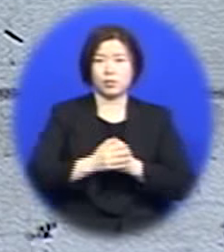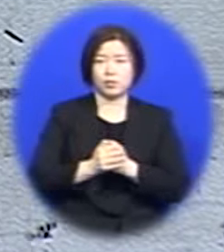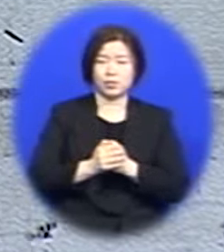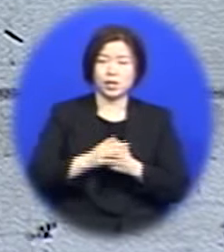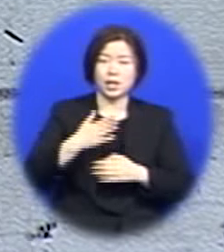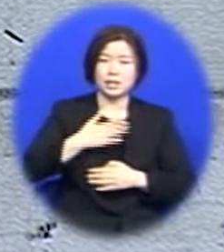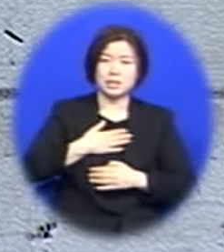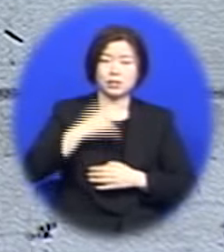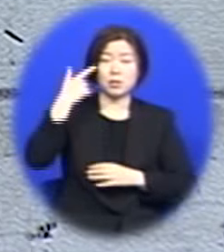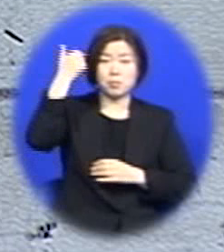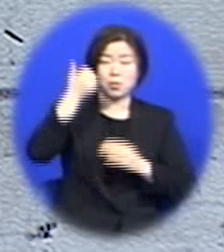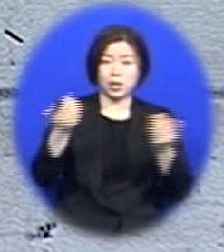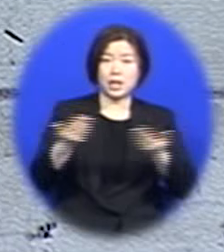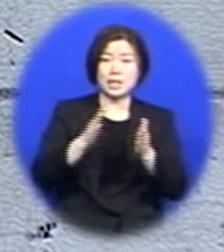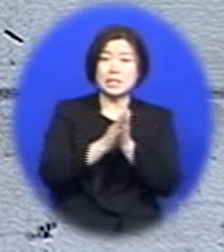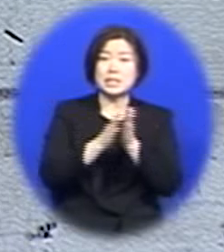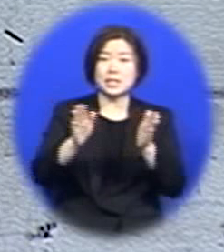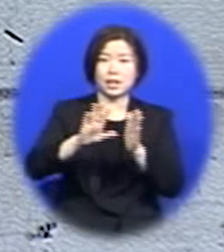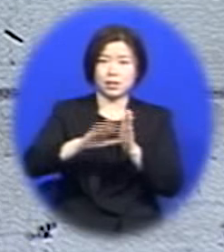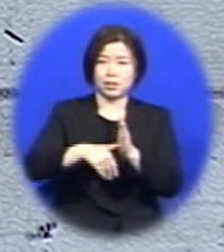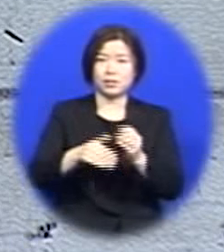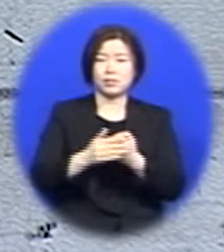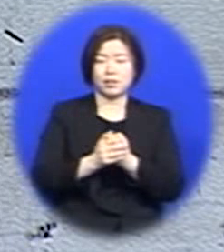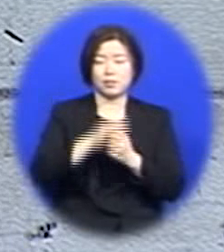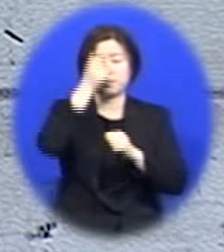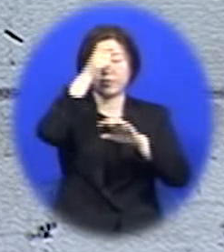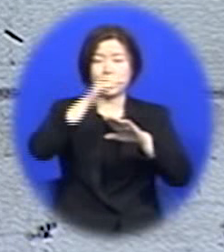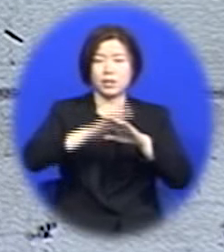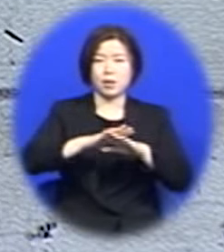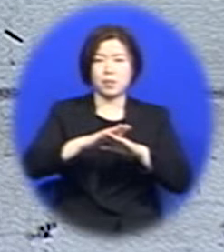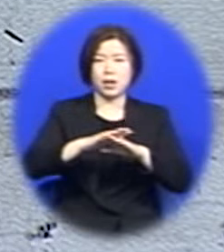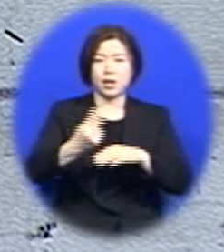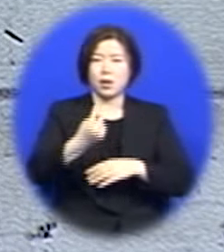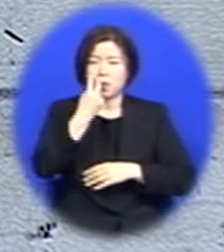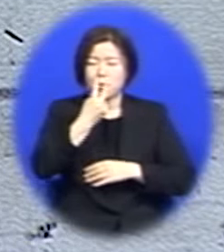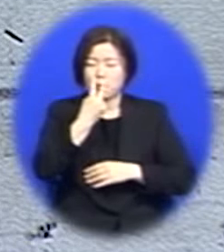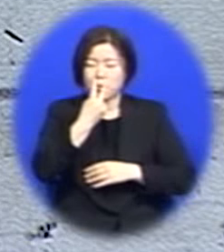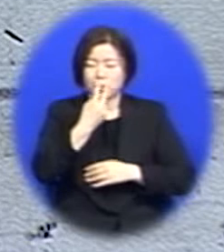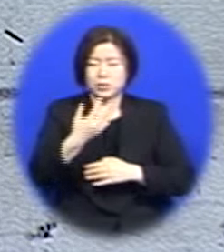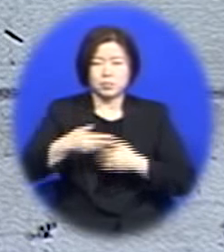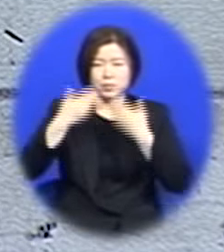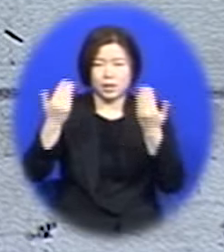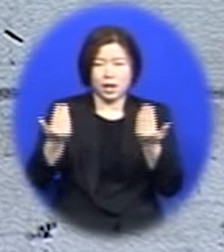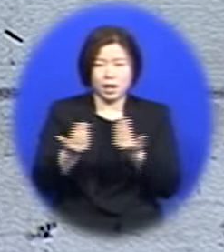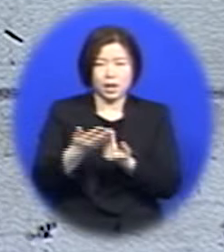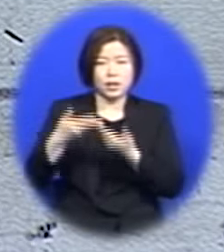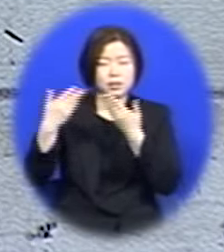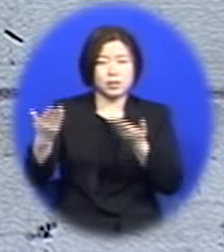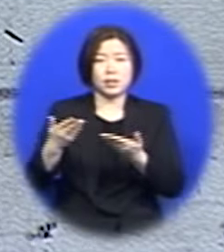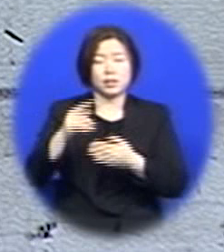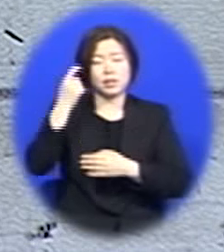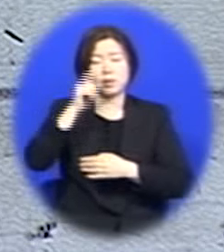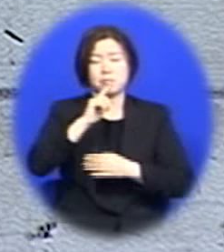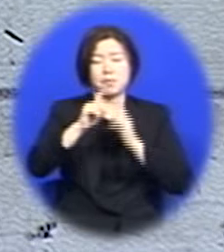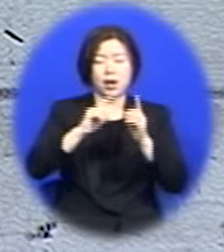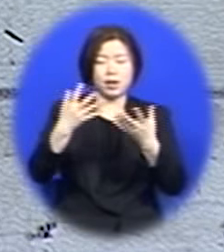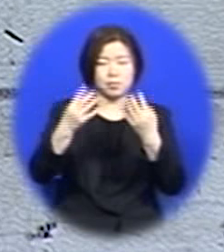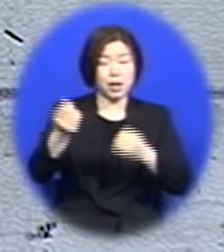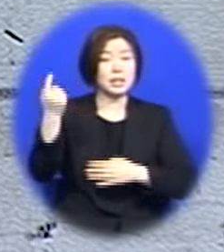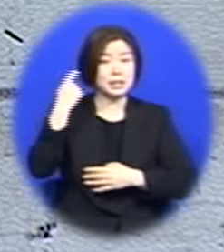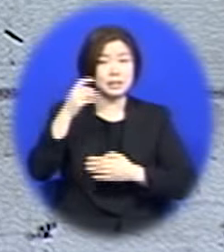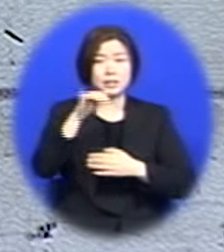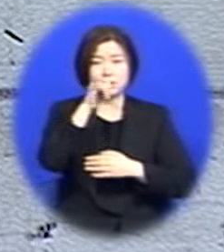저는 목회 시작할 때 예배에 목숨을 걸어야 된다. 그런 말을 들었습니다. 아,